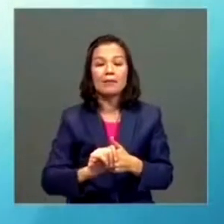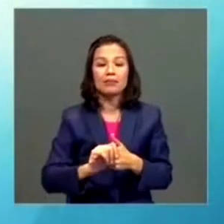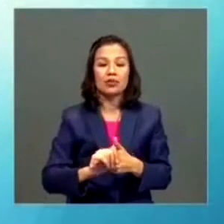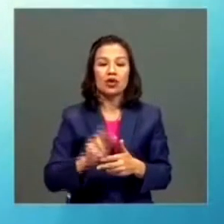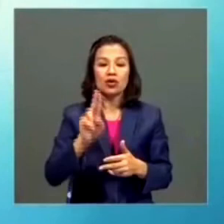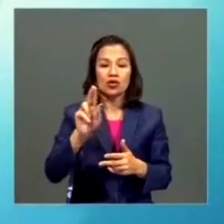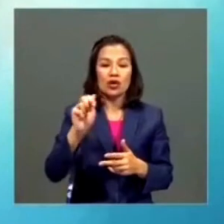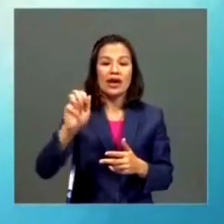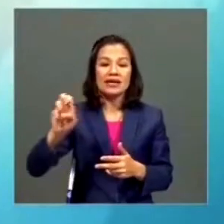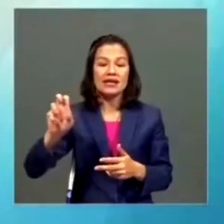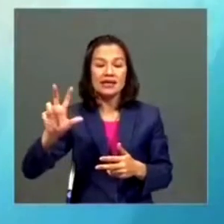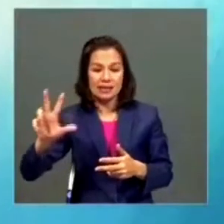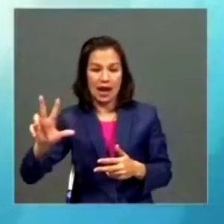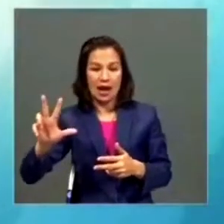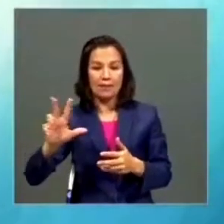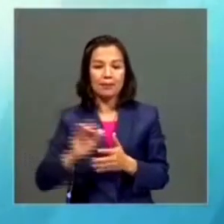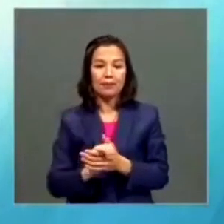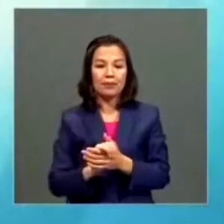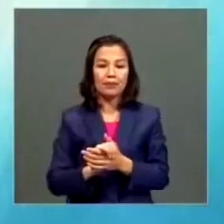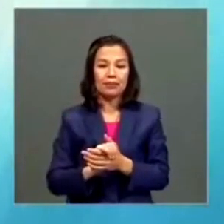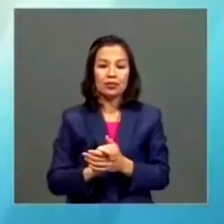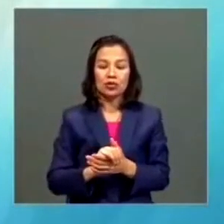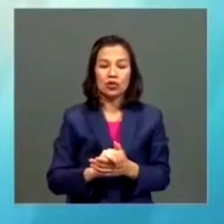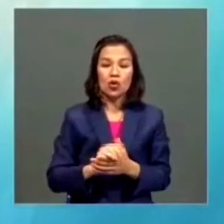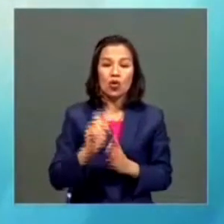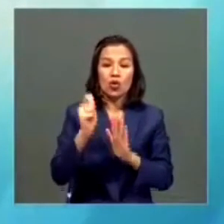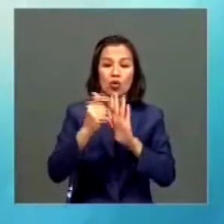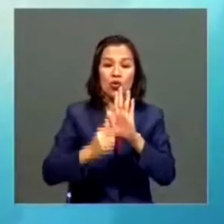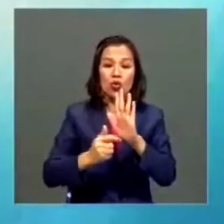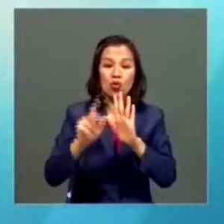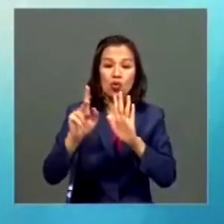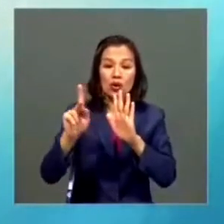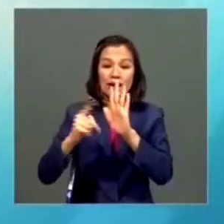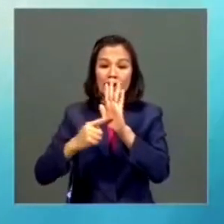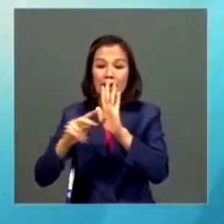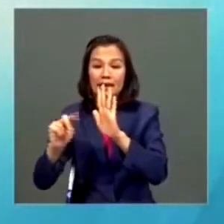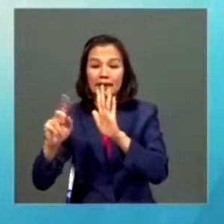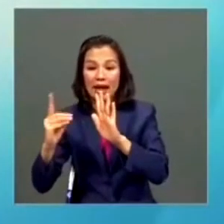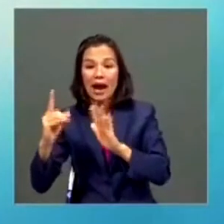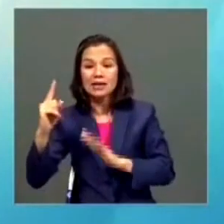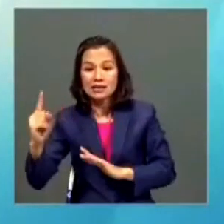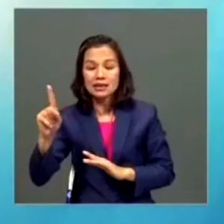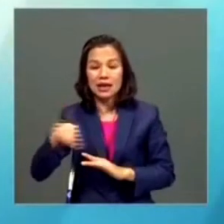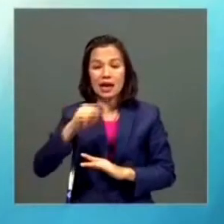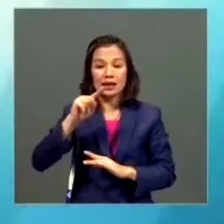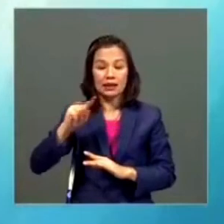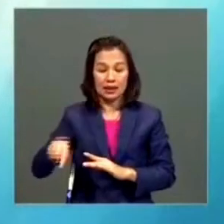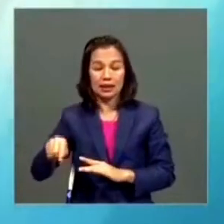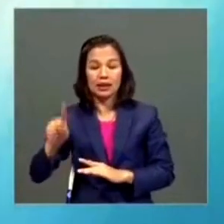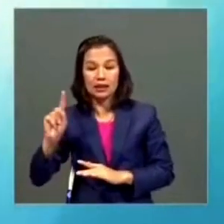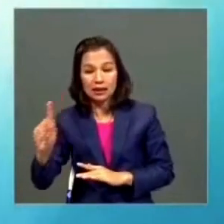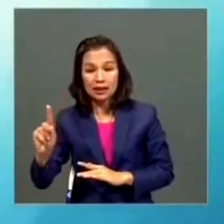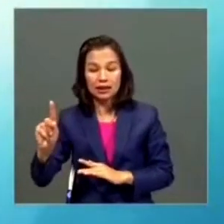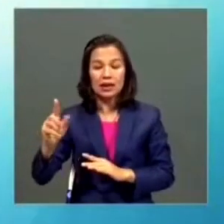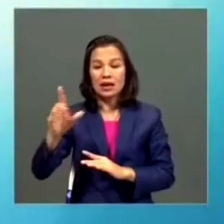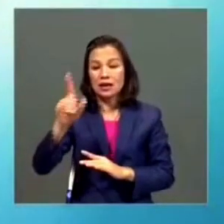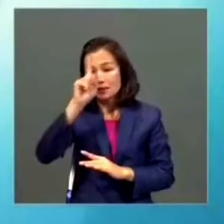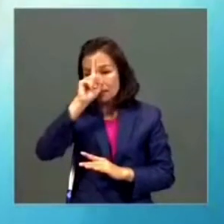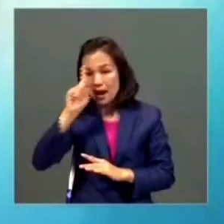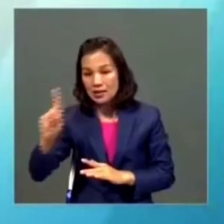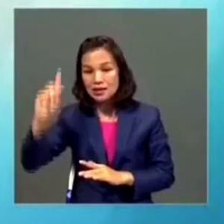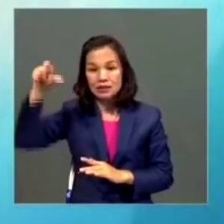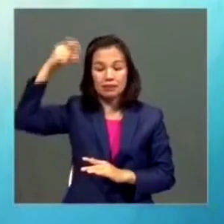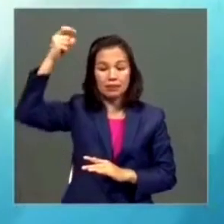าหรับอิมิเรตส์3นะครับยูกันดา1สหราชอาณาจักร1สหรัฐอเมริกา2เยอรมนี1นะครับแล้วก็เมียนม